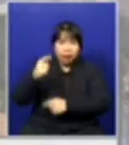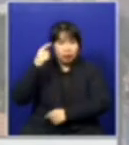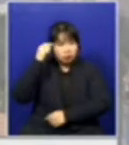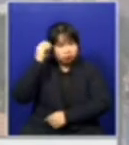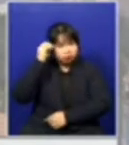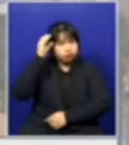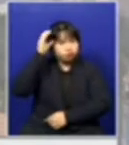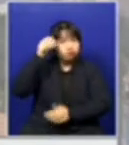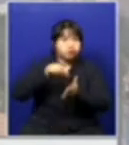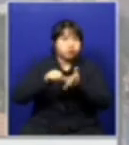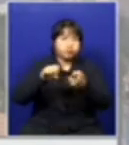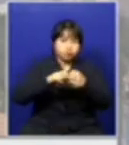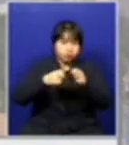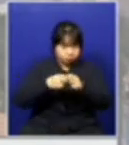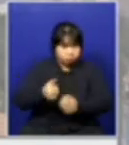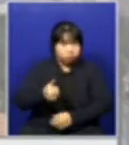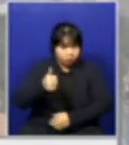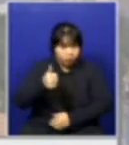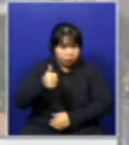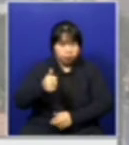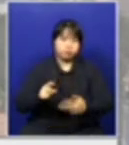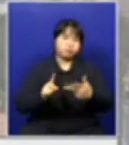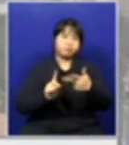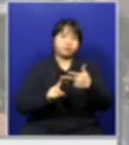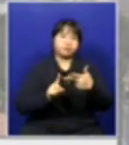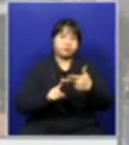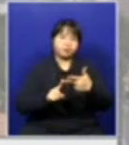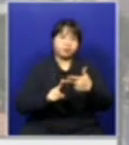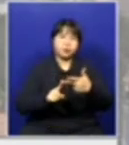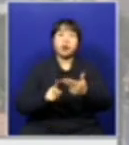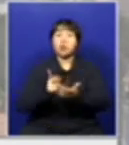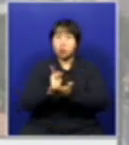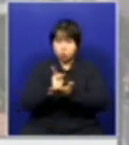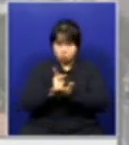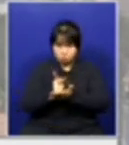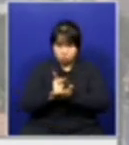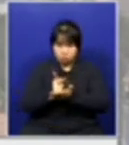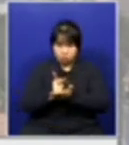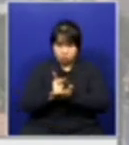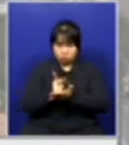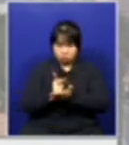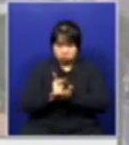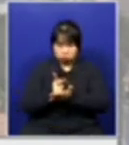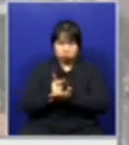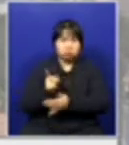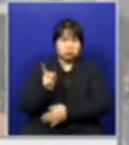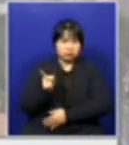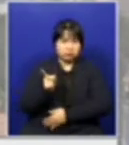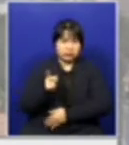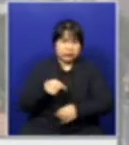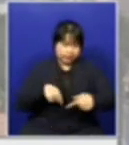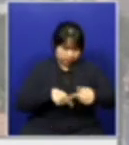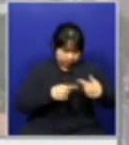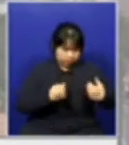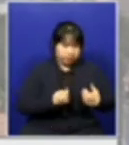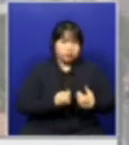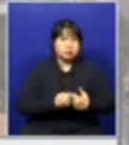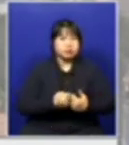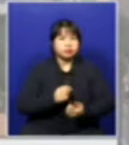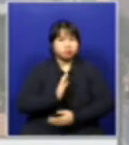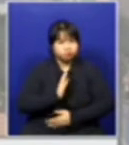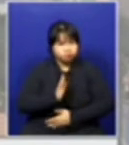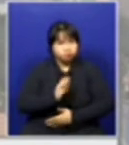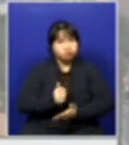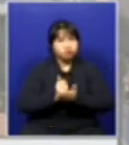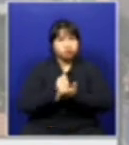ไม่ข้อที่3การใช้เงินกู้นี้ผู้ใช้มีความจริงใจต่อการไปแก้ปัญหา